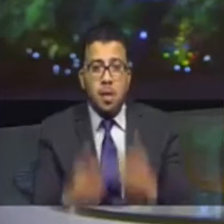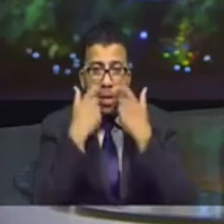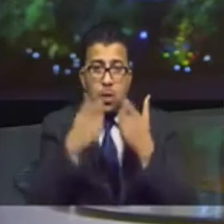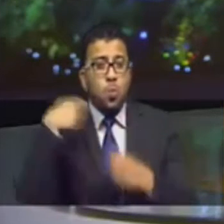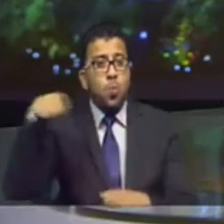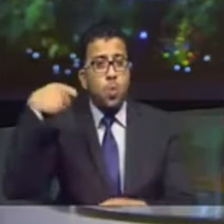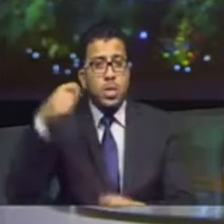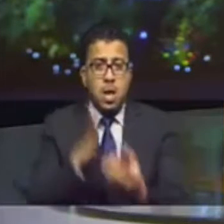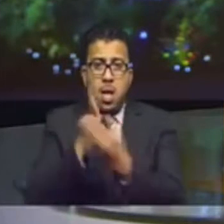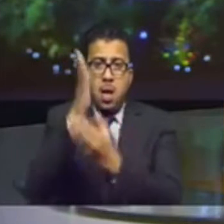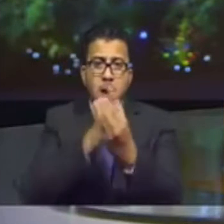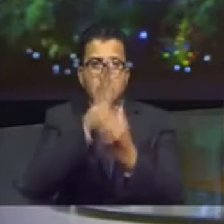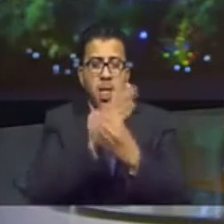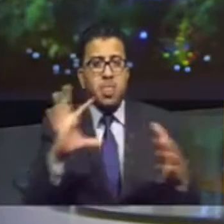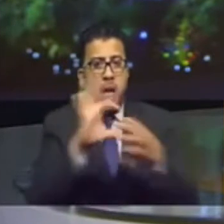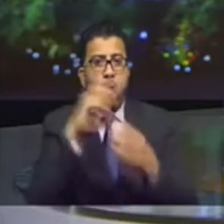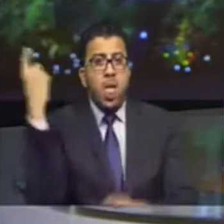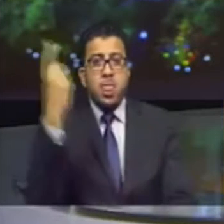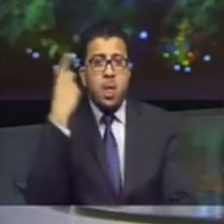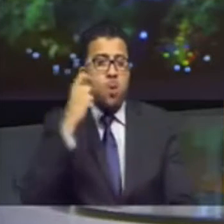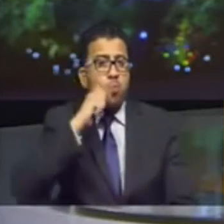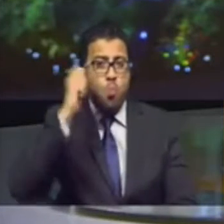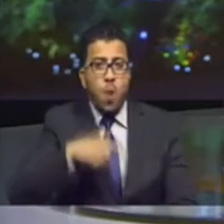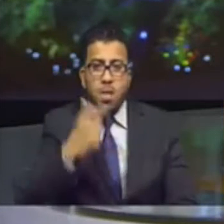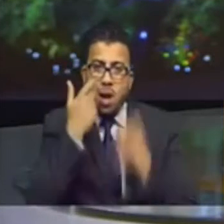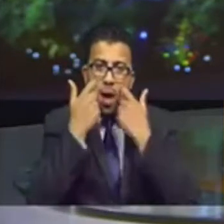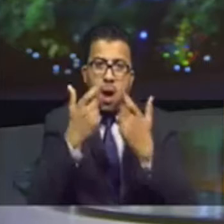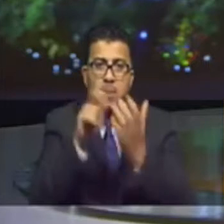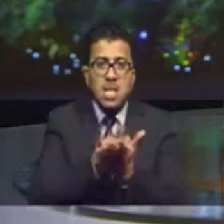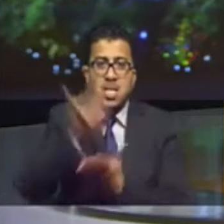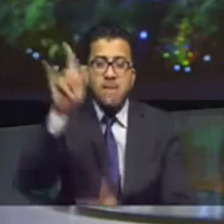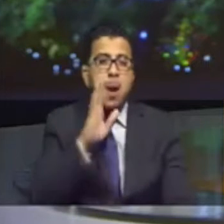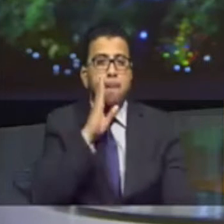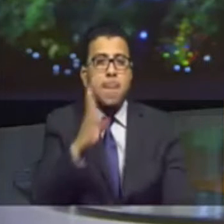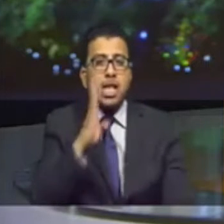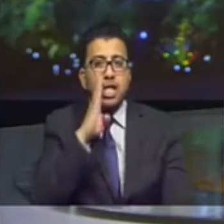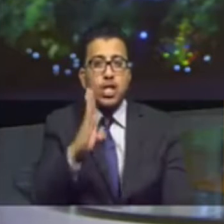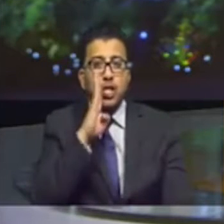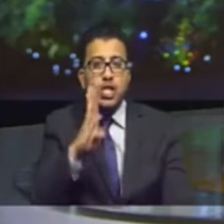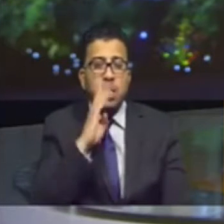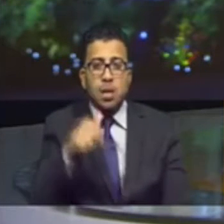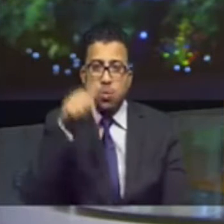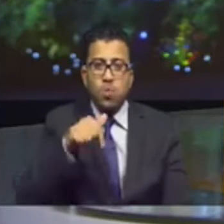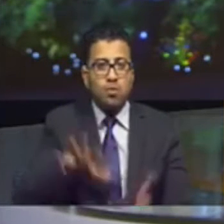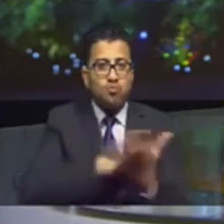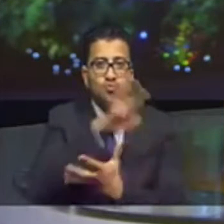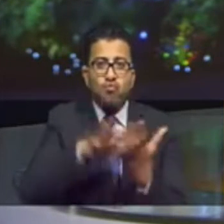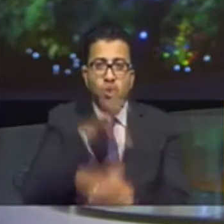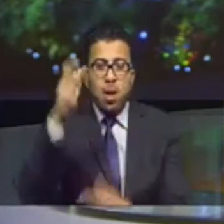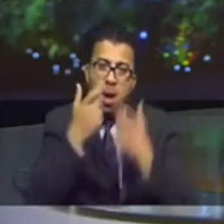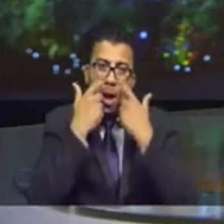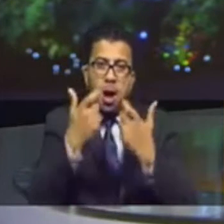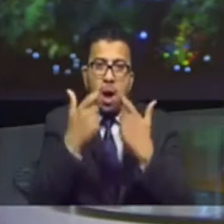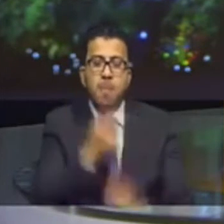حذرت وزارة الخارجية والتعاون الدولي مواطني الدولة من السفر إلى بلجيكا، وذلك في ظل الأوضاع الأمنية